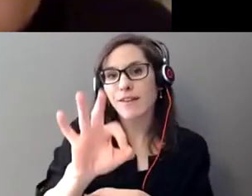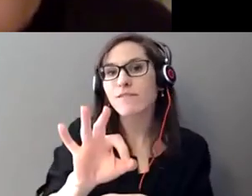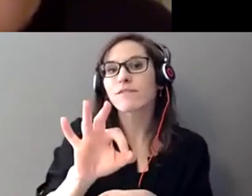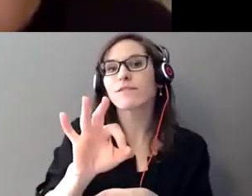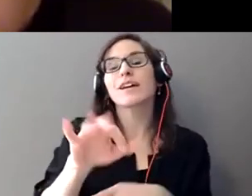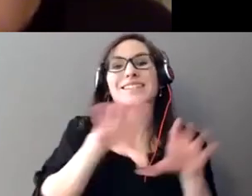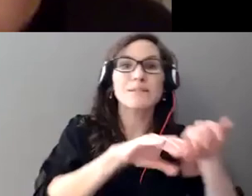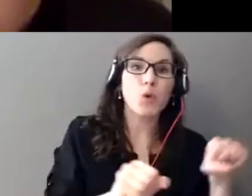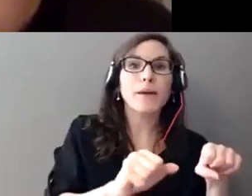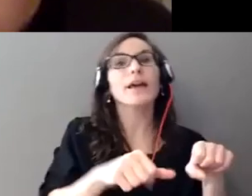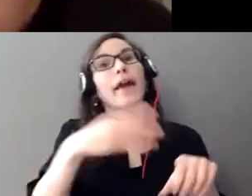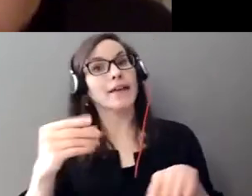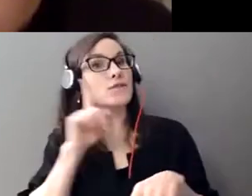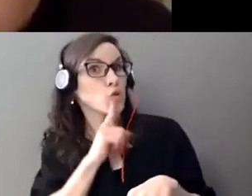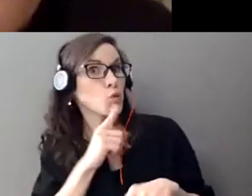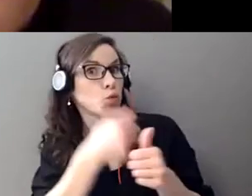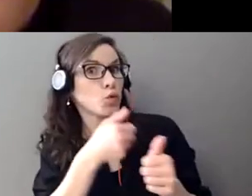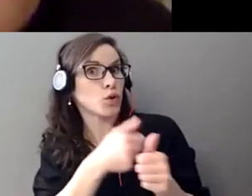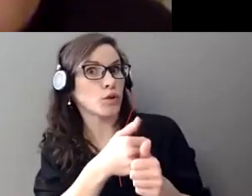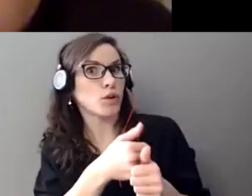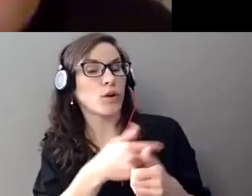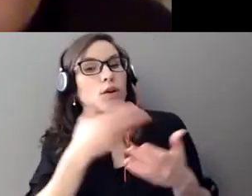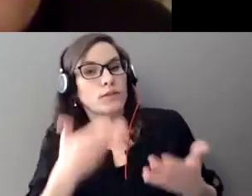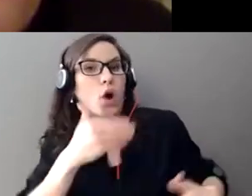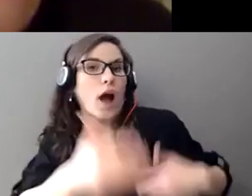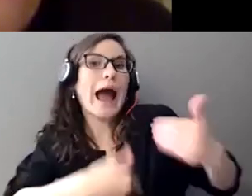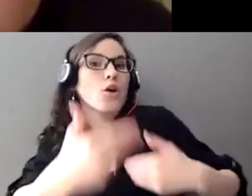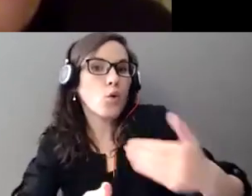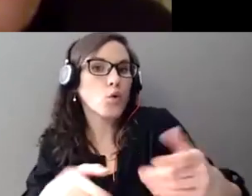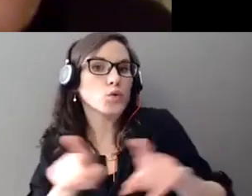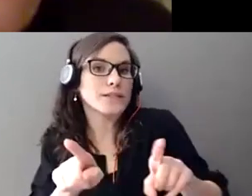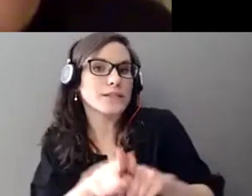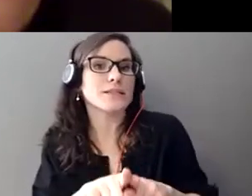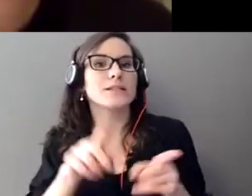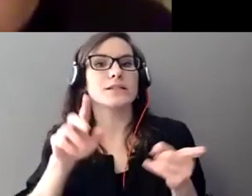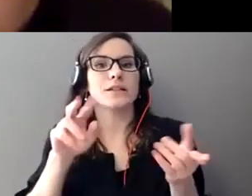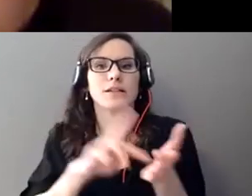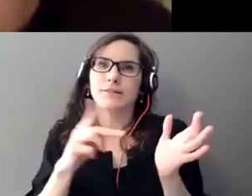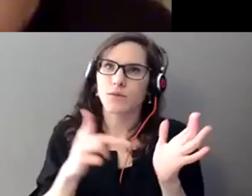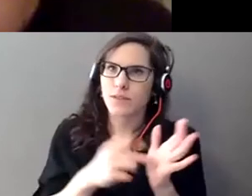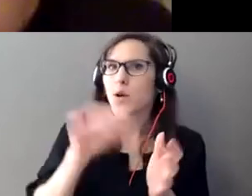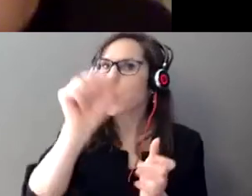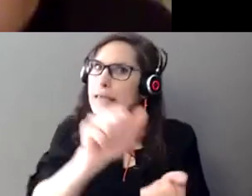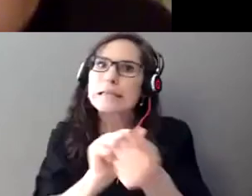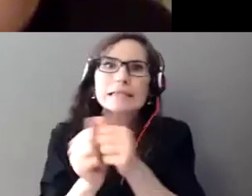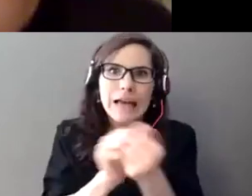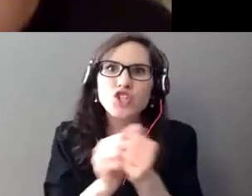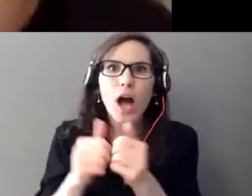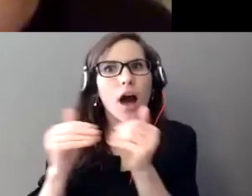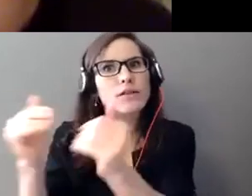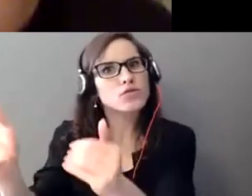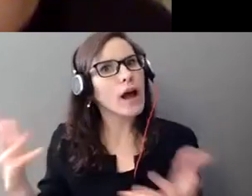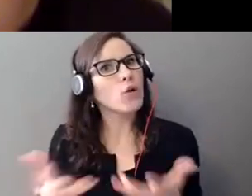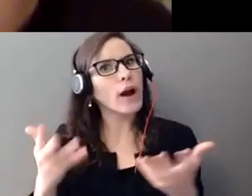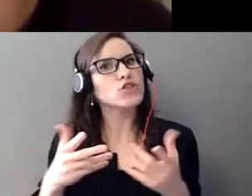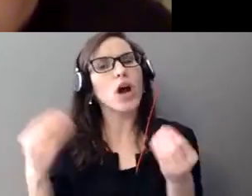et sourd donc voilà c'est quelque chose qui est en cours également donc oui il a des choses qui bougent c'est assez encourageant on a pas mal d'étudiants